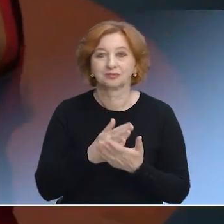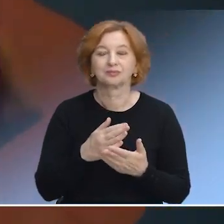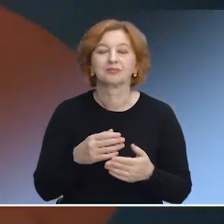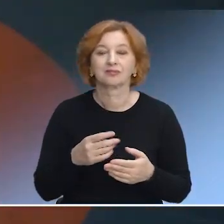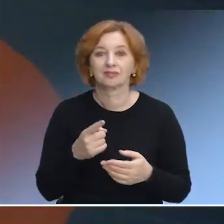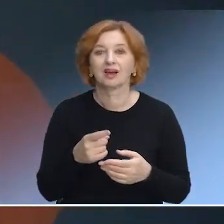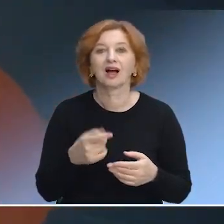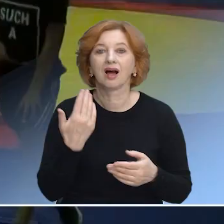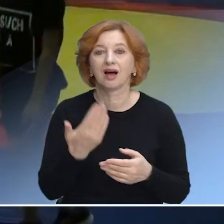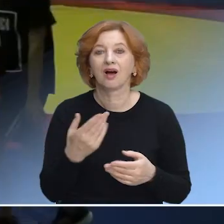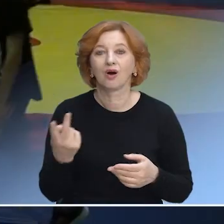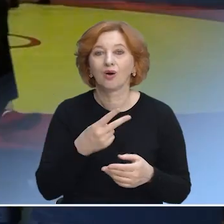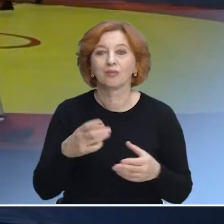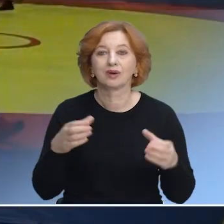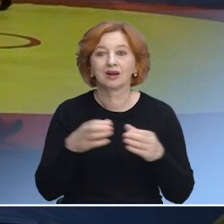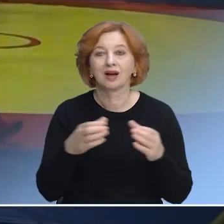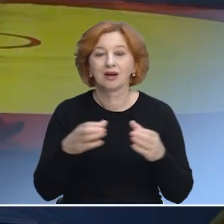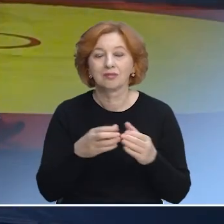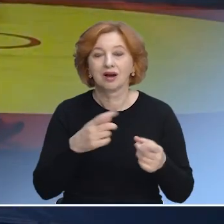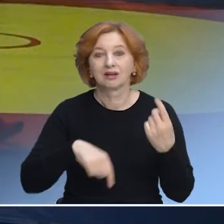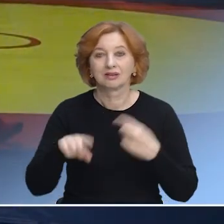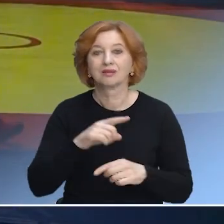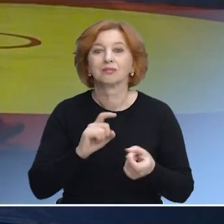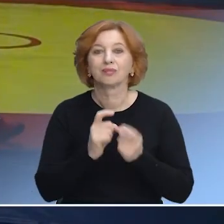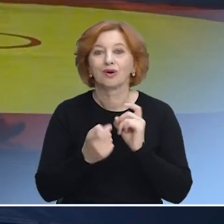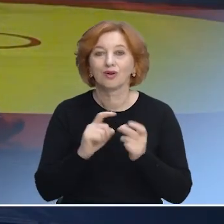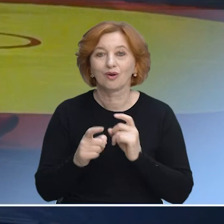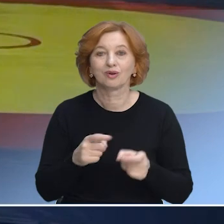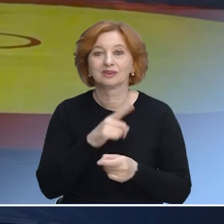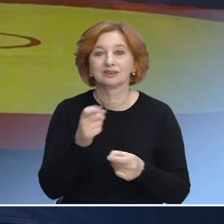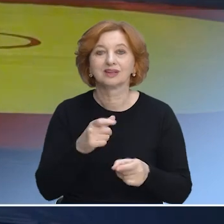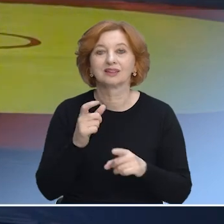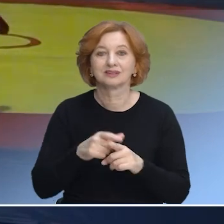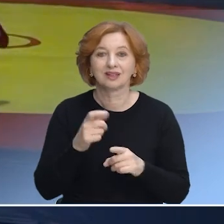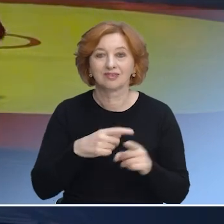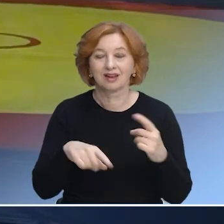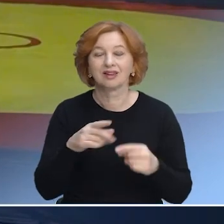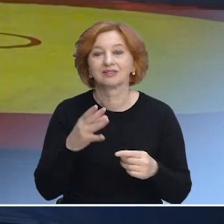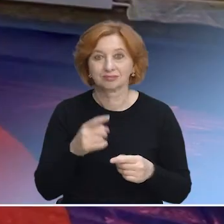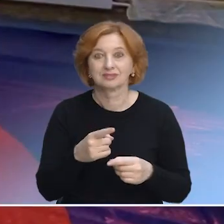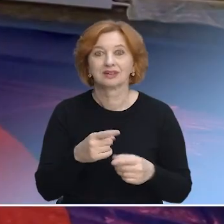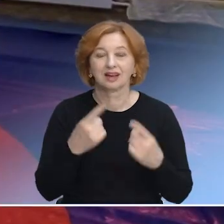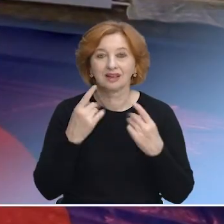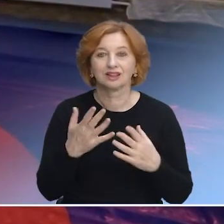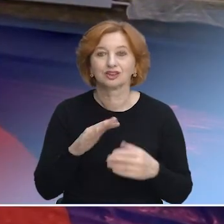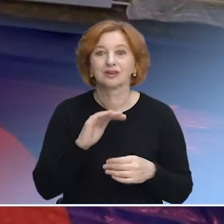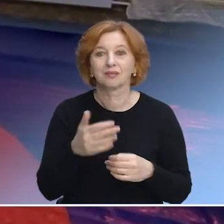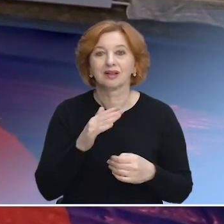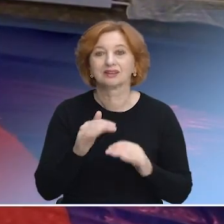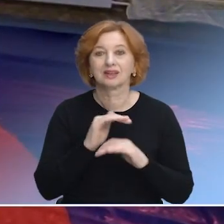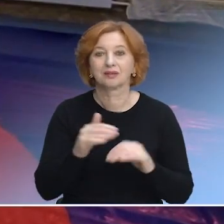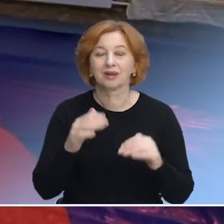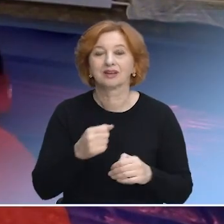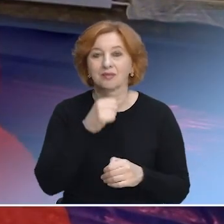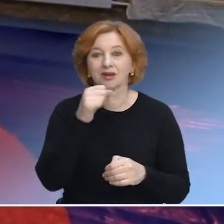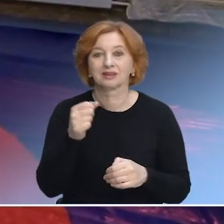Соберем команды. Думаю, чтобы ребята наборолись, поборолись. Постараемся все года совместить, чтобы малыши поборолись. Ребята постарше